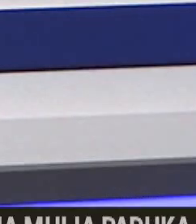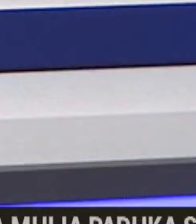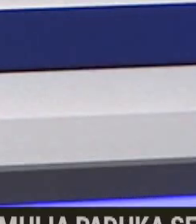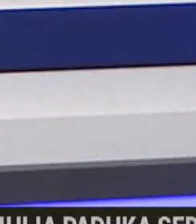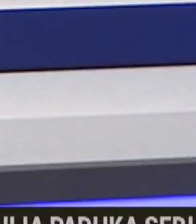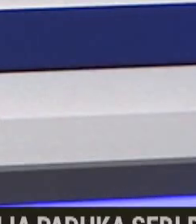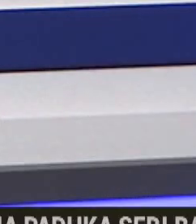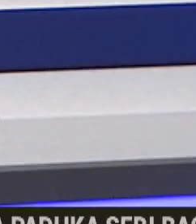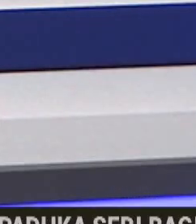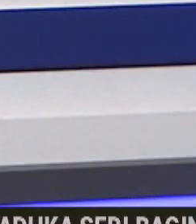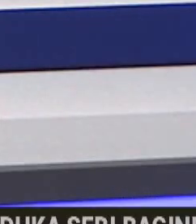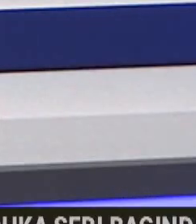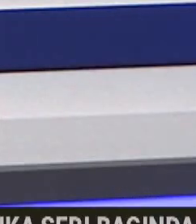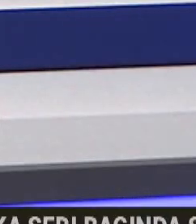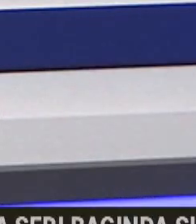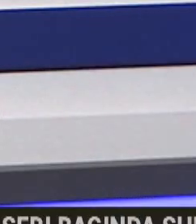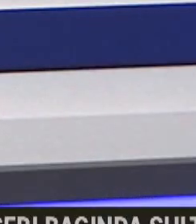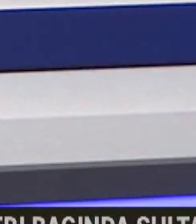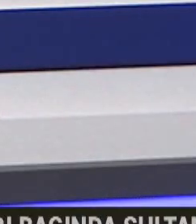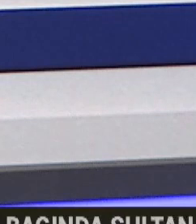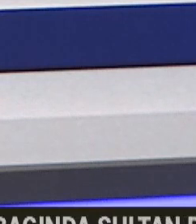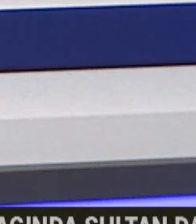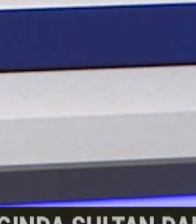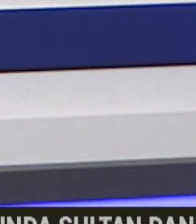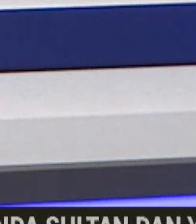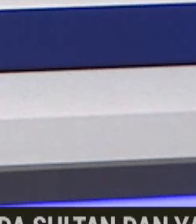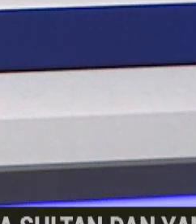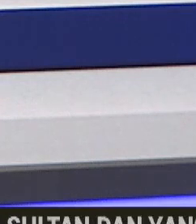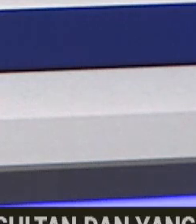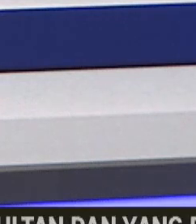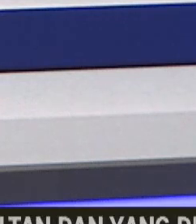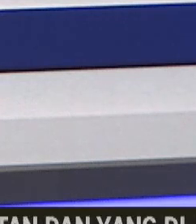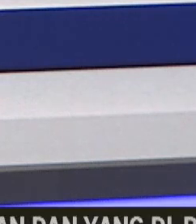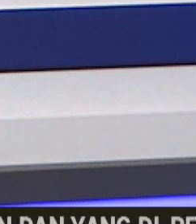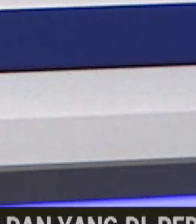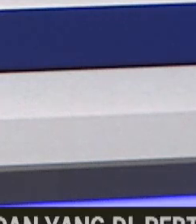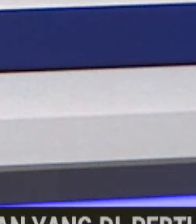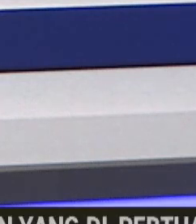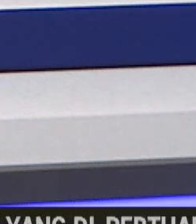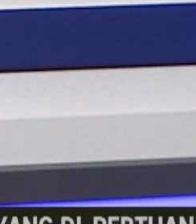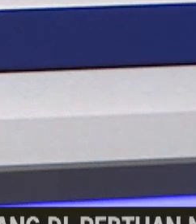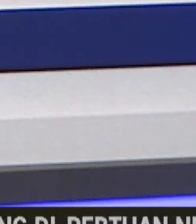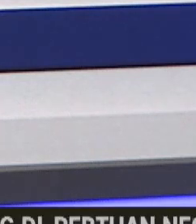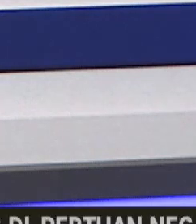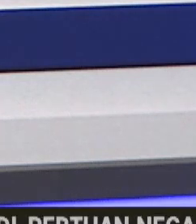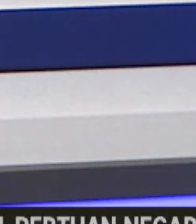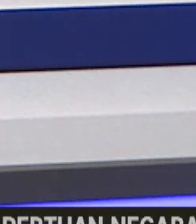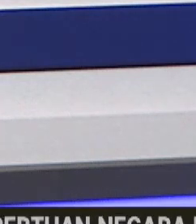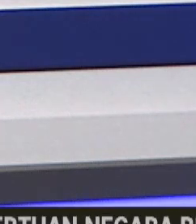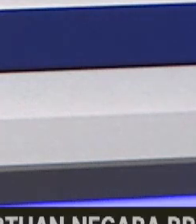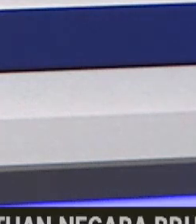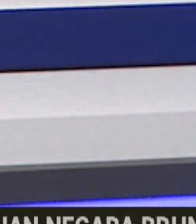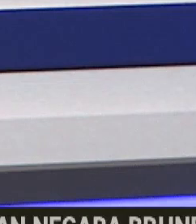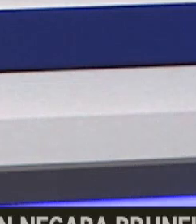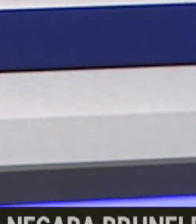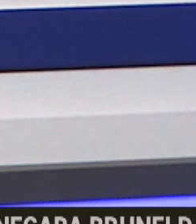Skuad bola sepak kebangsaan negara Brunei Darussalam akan memulakan kempen kelayakan Piala Dunia 2026 bagi Persatuan Bola Sepak